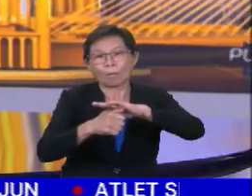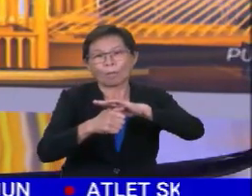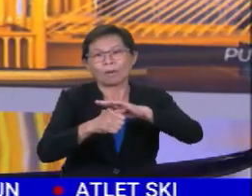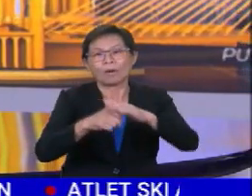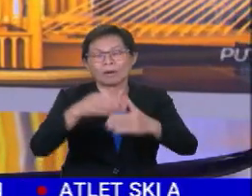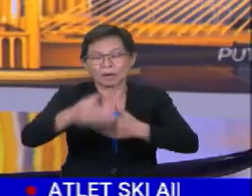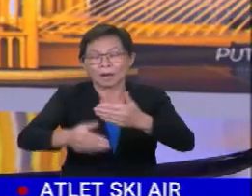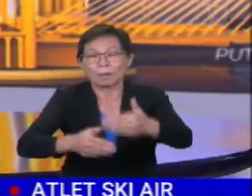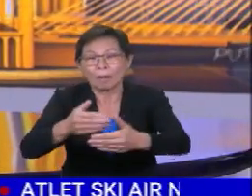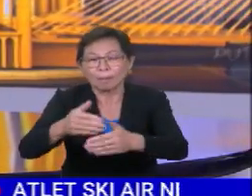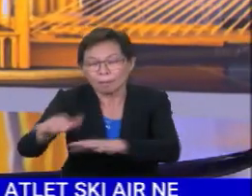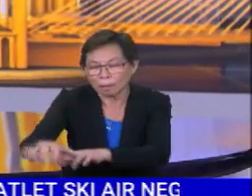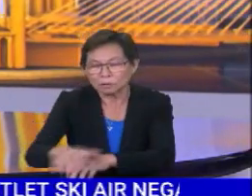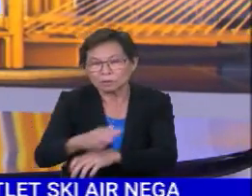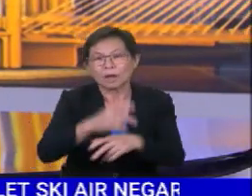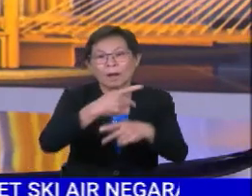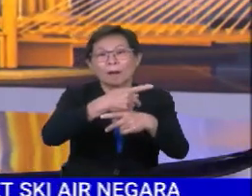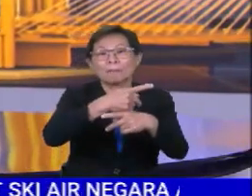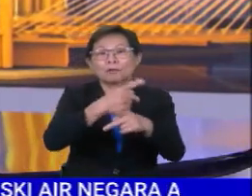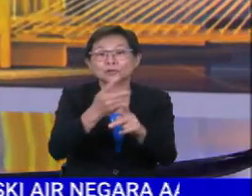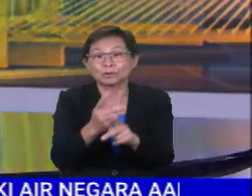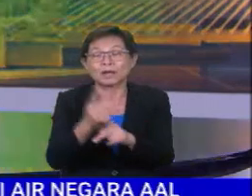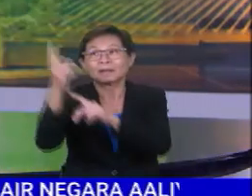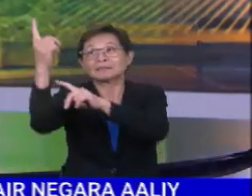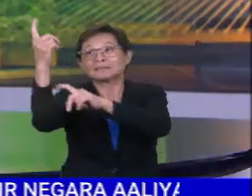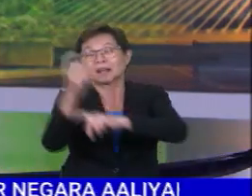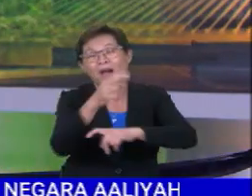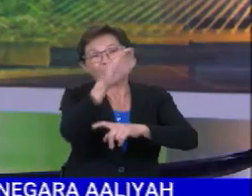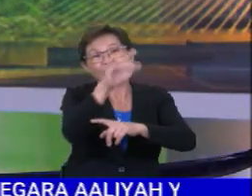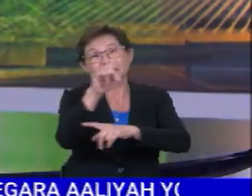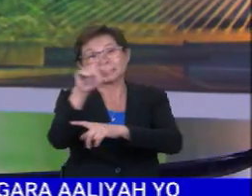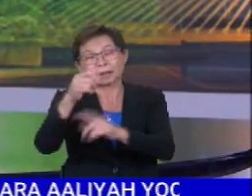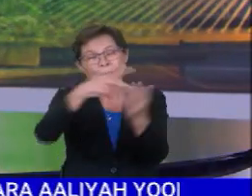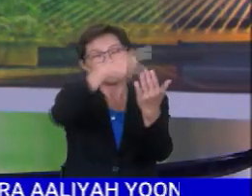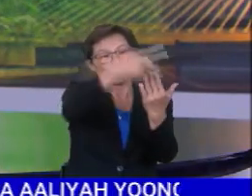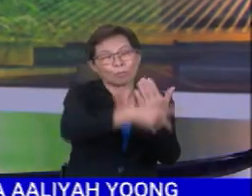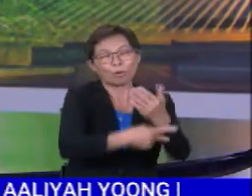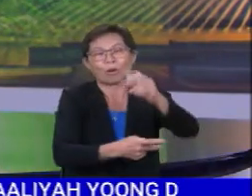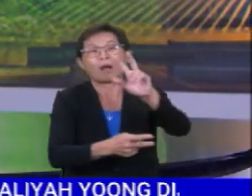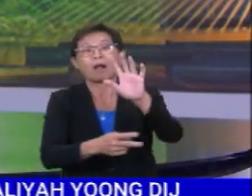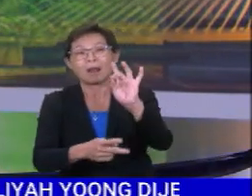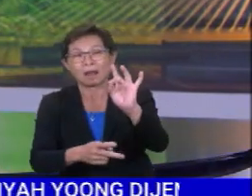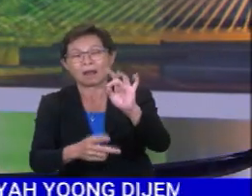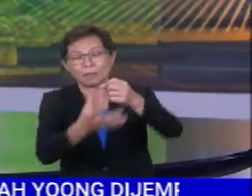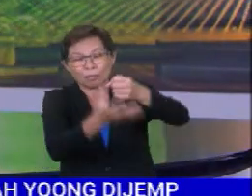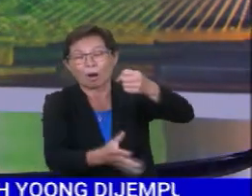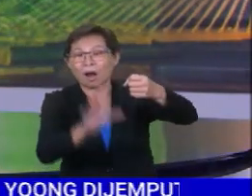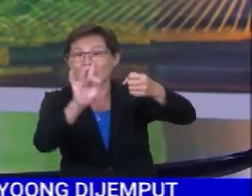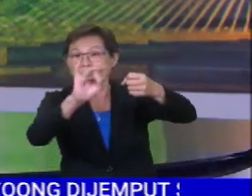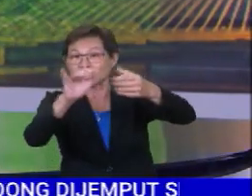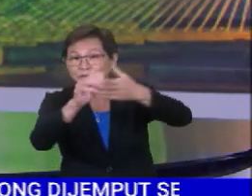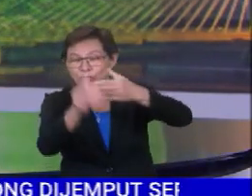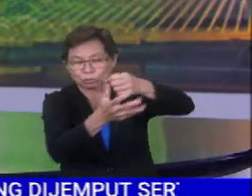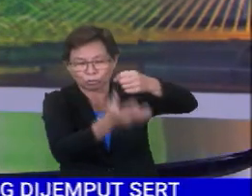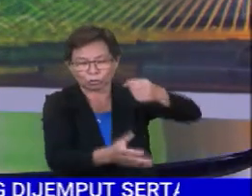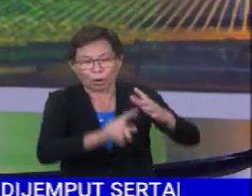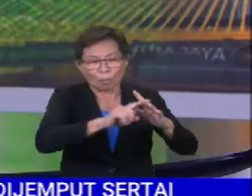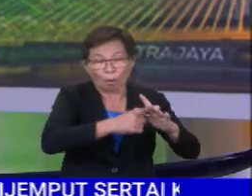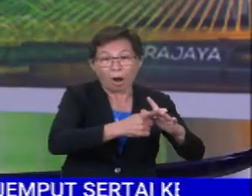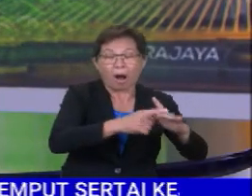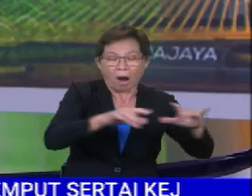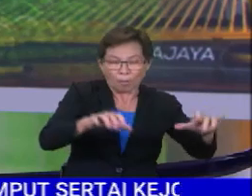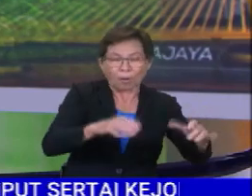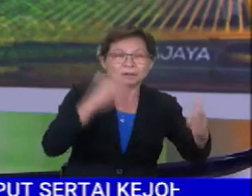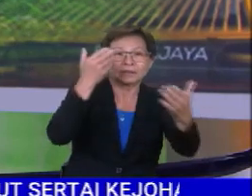pekebun kecil perusahaan gtaris dah Negeri Perlis Project dengan peruntukan lavan juta ringgit itu dilaksanakannya sehingga tahun